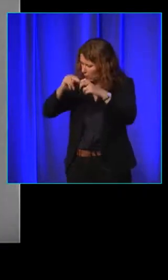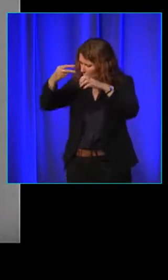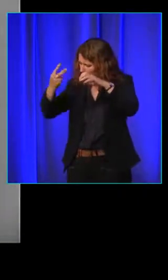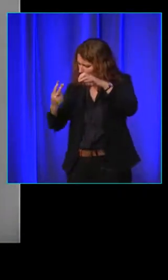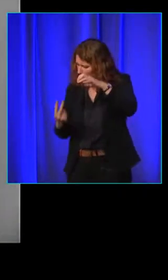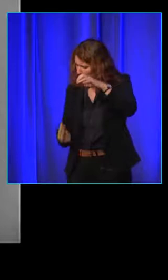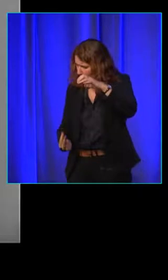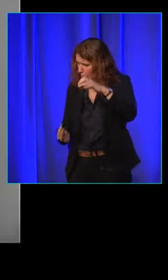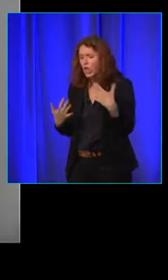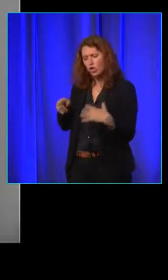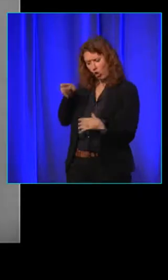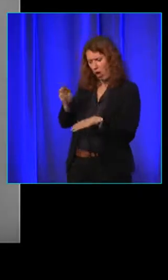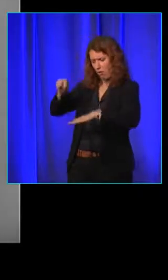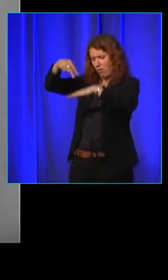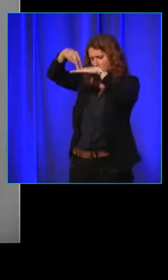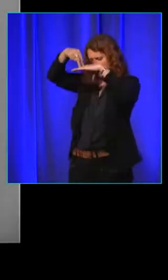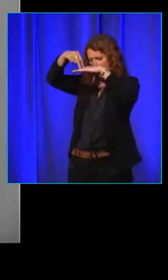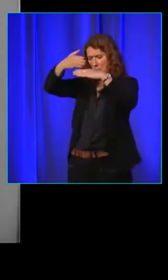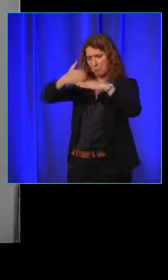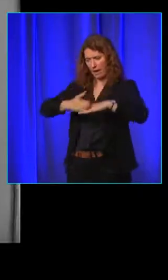Vous êtes déjà là-haut.